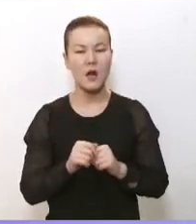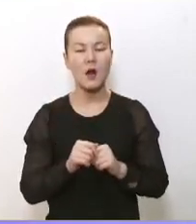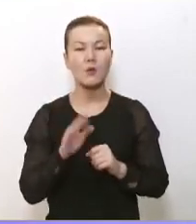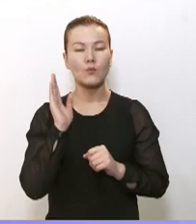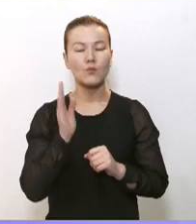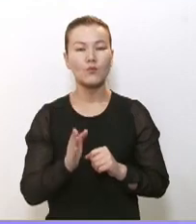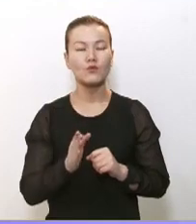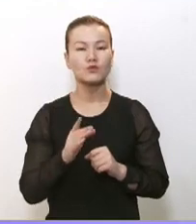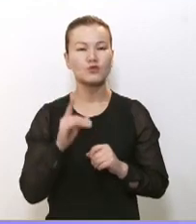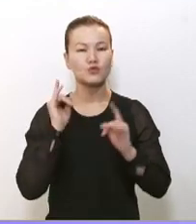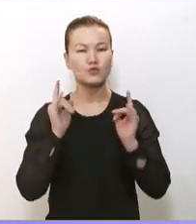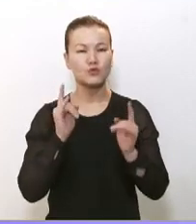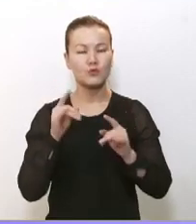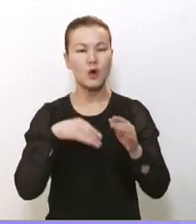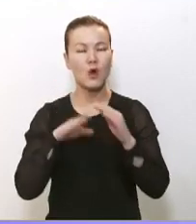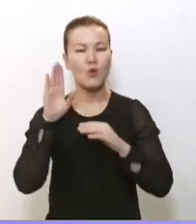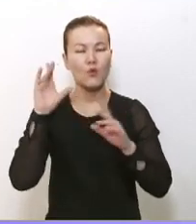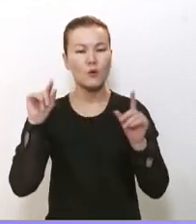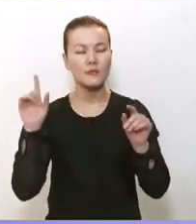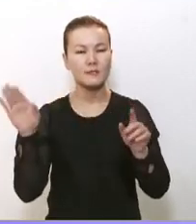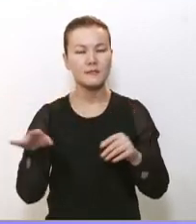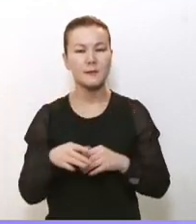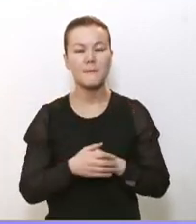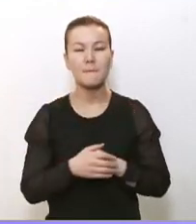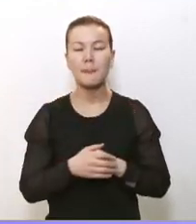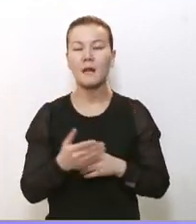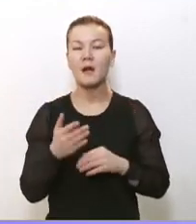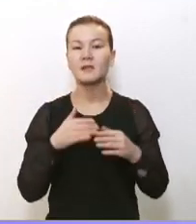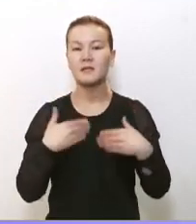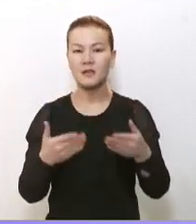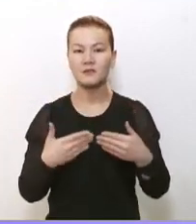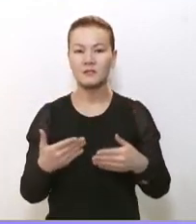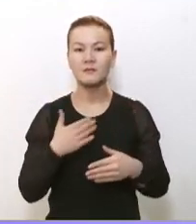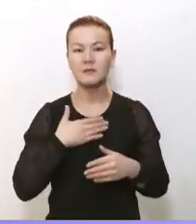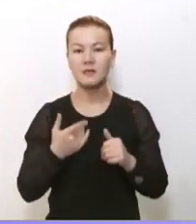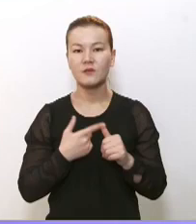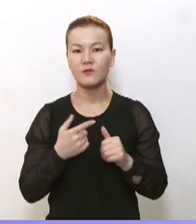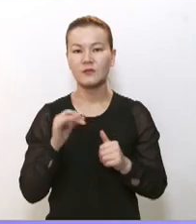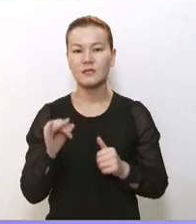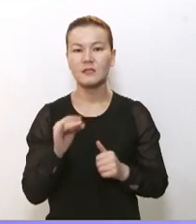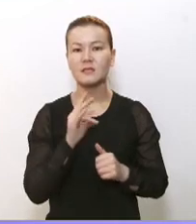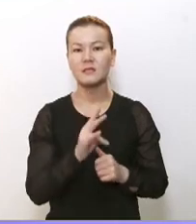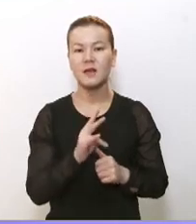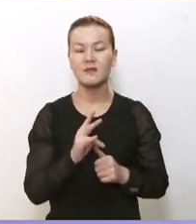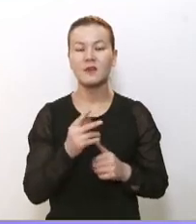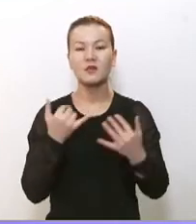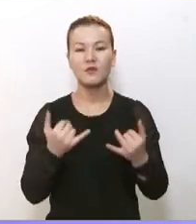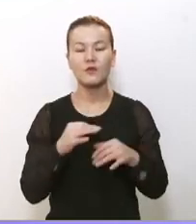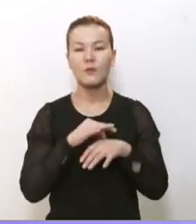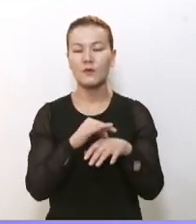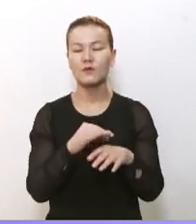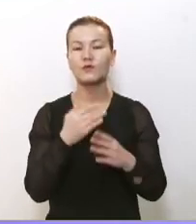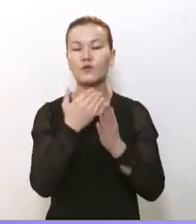улетит. Здравствуйте, дорогие ребята! Меня зовут Ирина Николаевна, и сегодня с вами я проведу